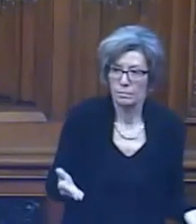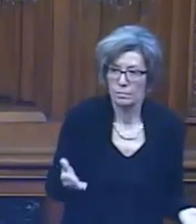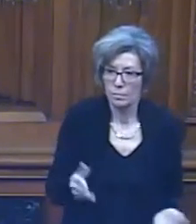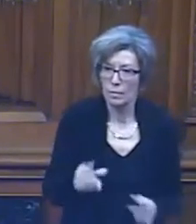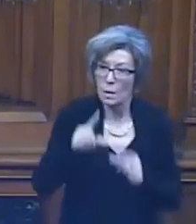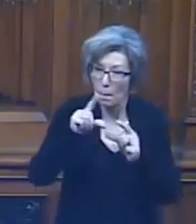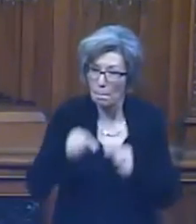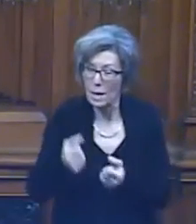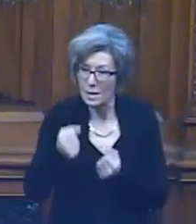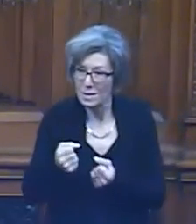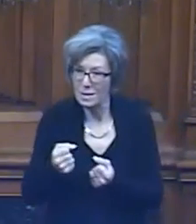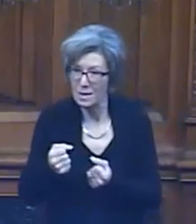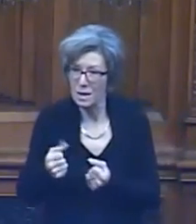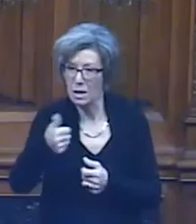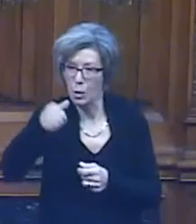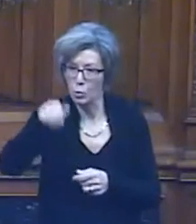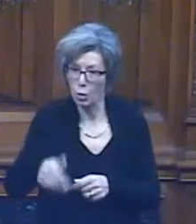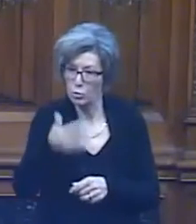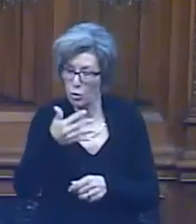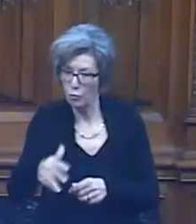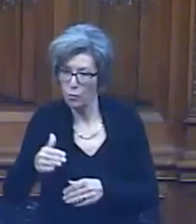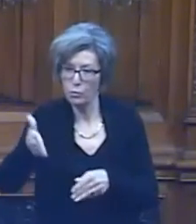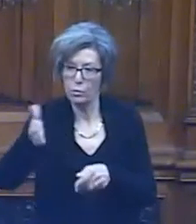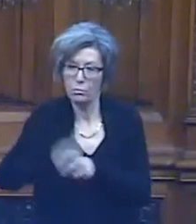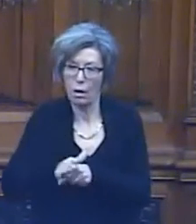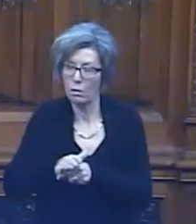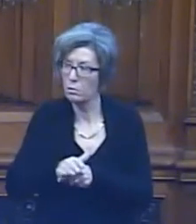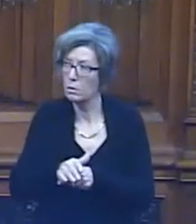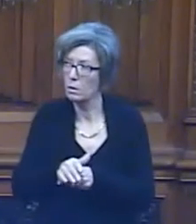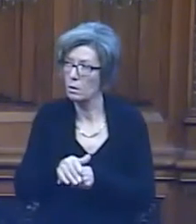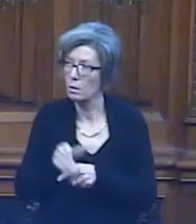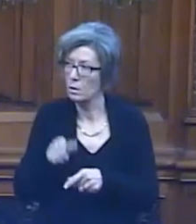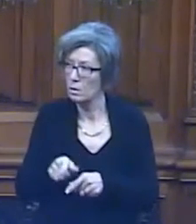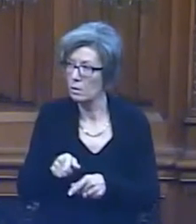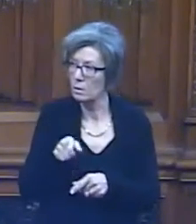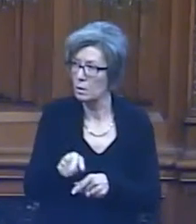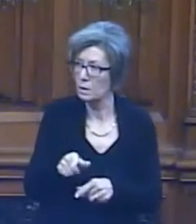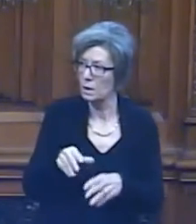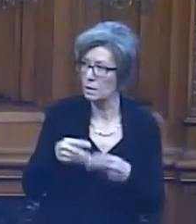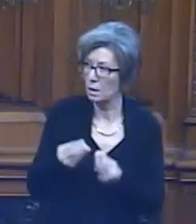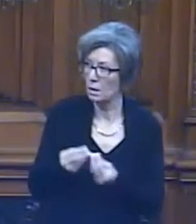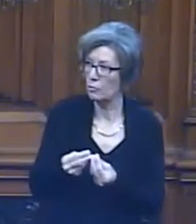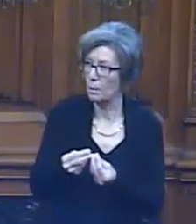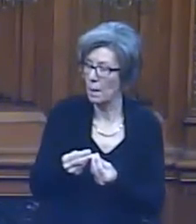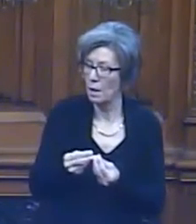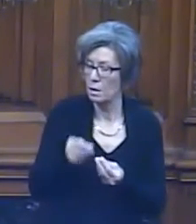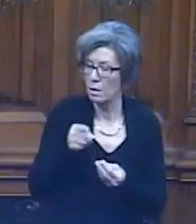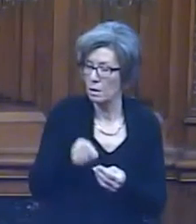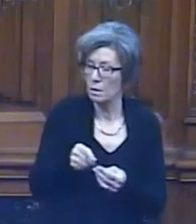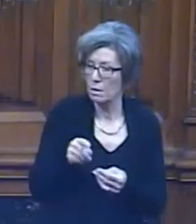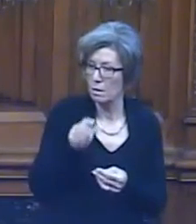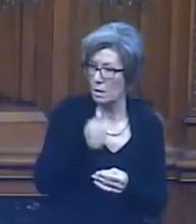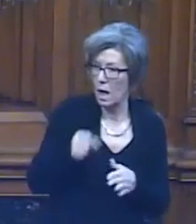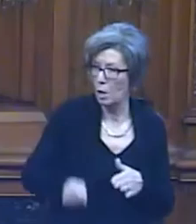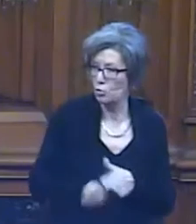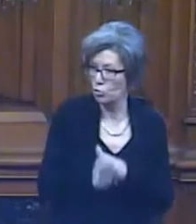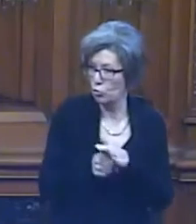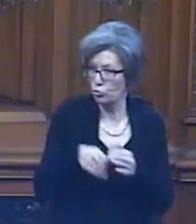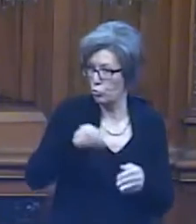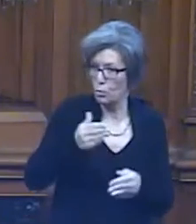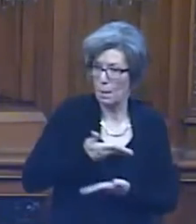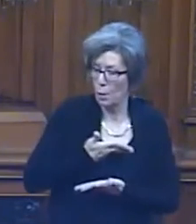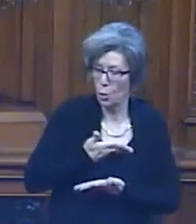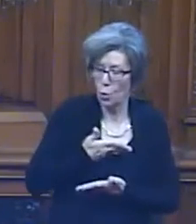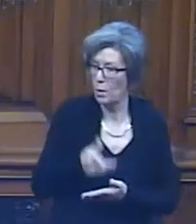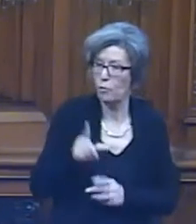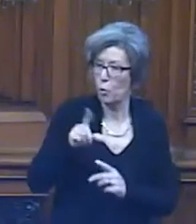die Mindestsicherung auf 1.500 gedeckelt werden, würde diese Familie keine Unterstützung mehr